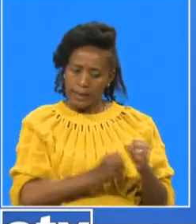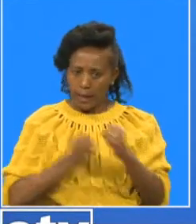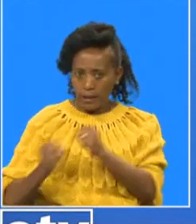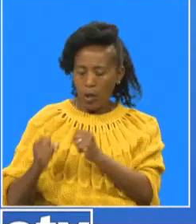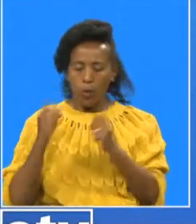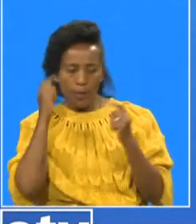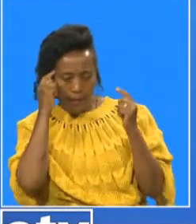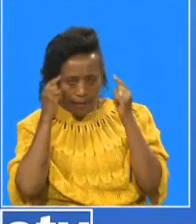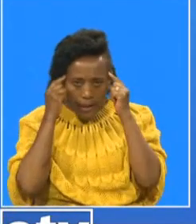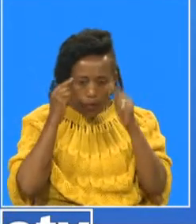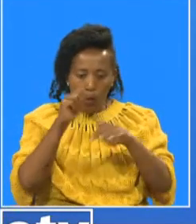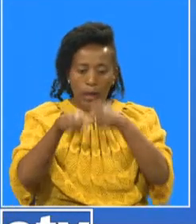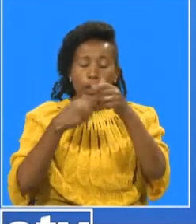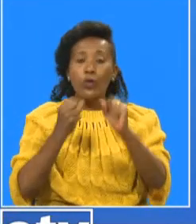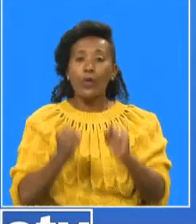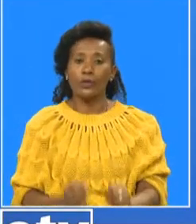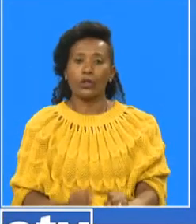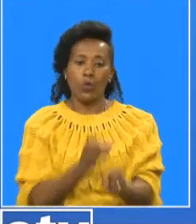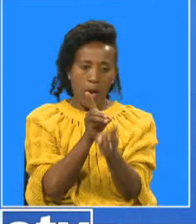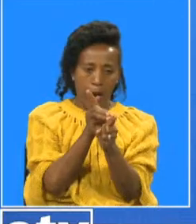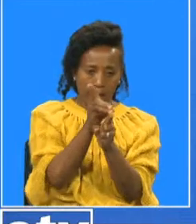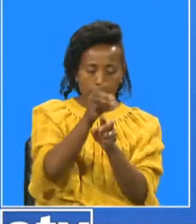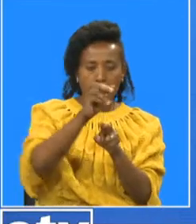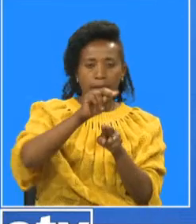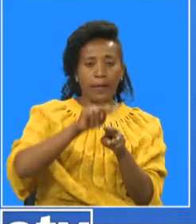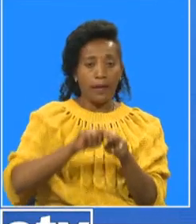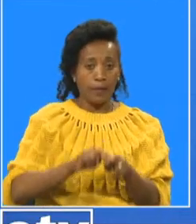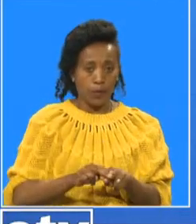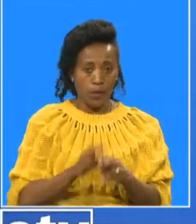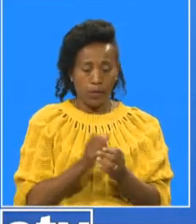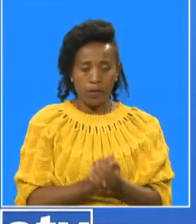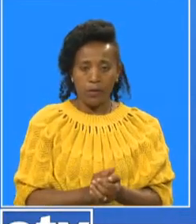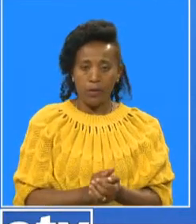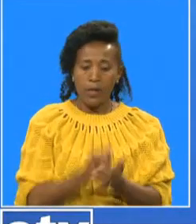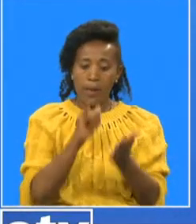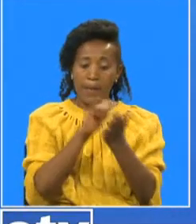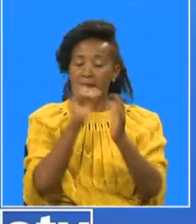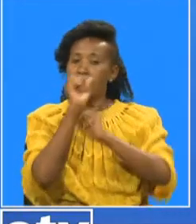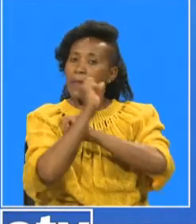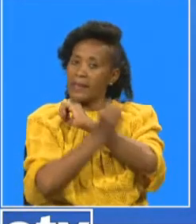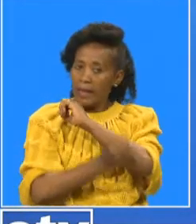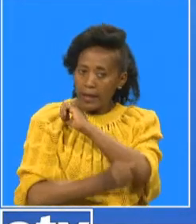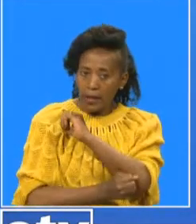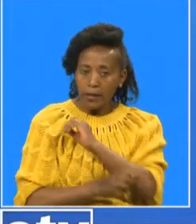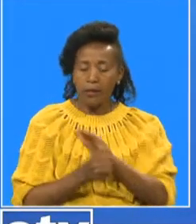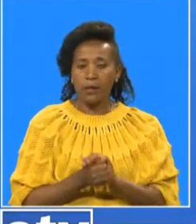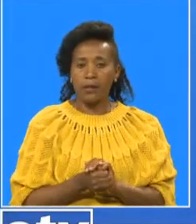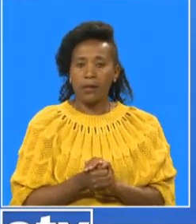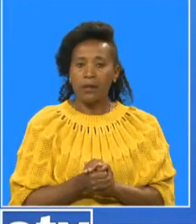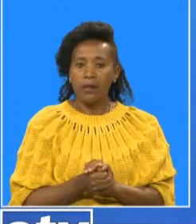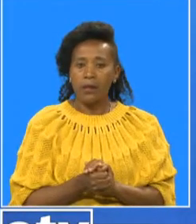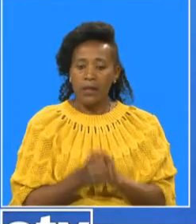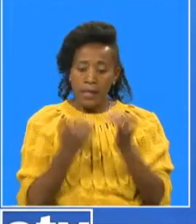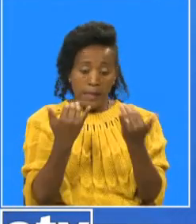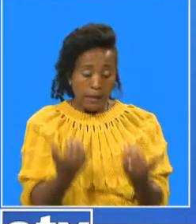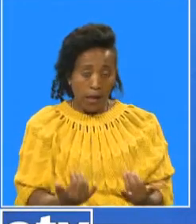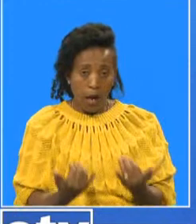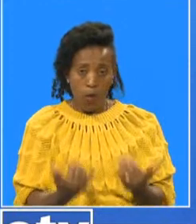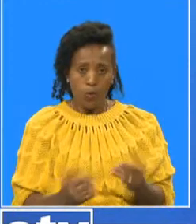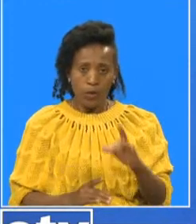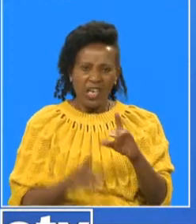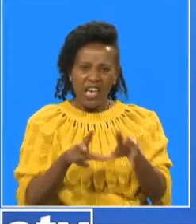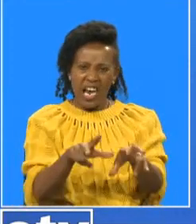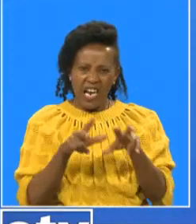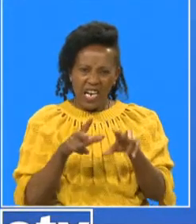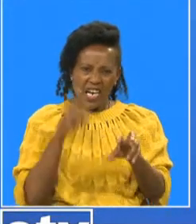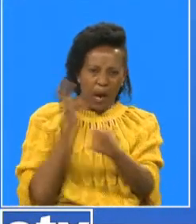ተቻችለውና ተሳስበው ሊሄዱ የሚችሉበትን አቅጣጫ ተቀምጧል። በዚህ መሰረት ያው እስካሁን የከፋ